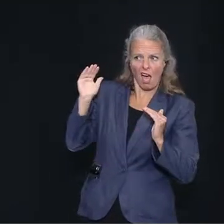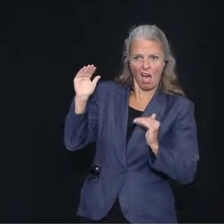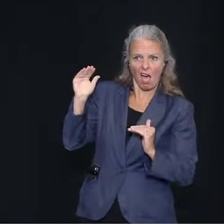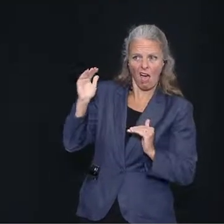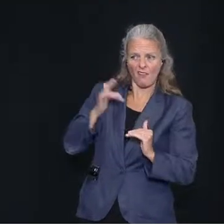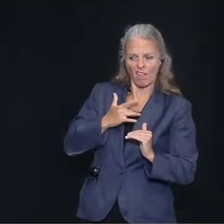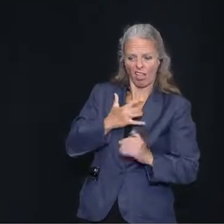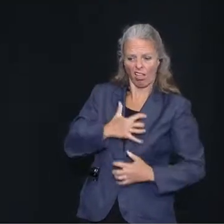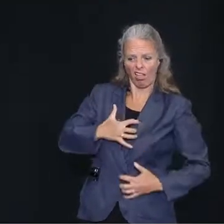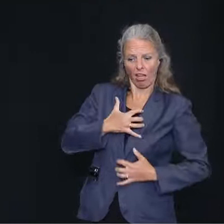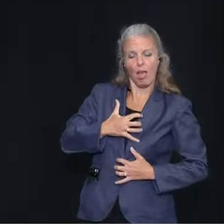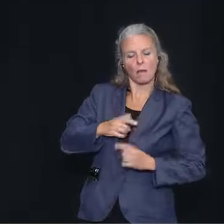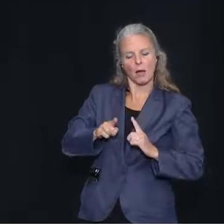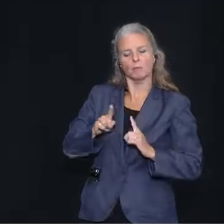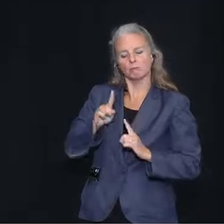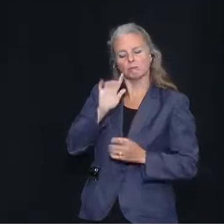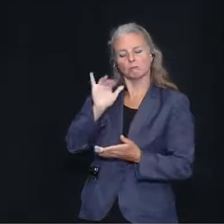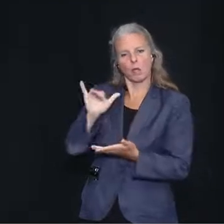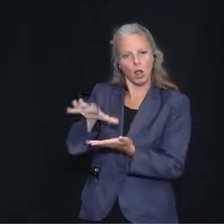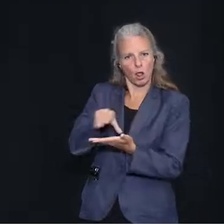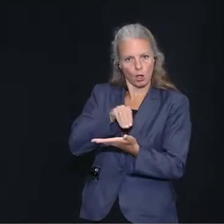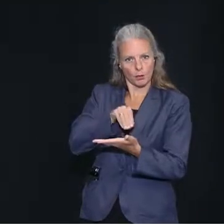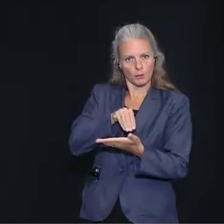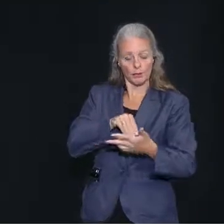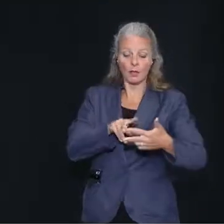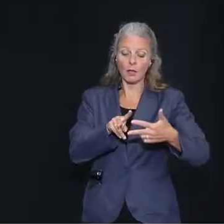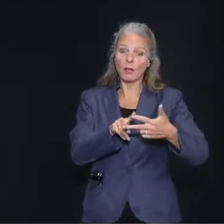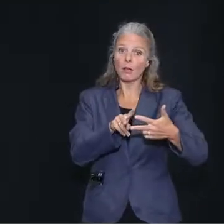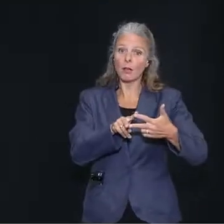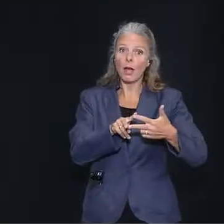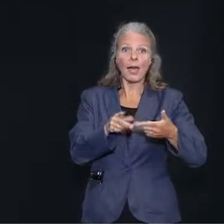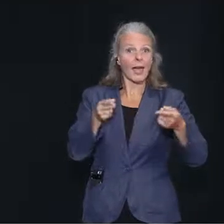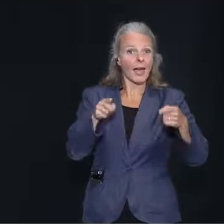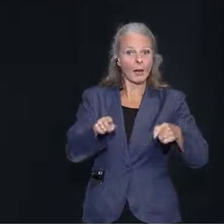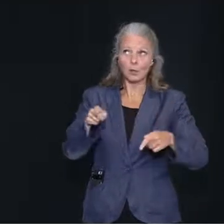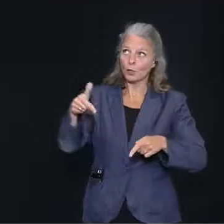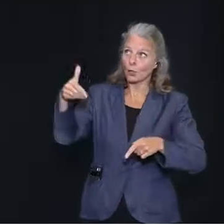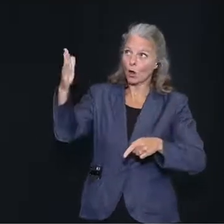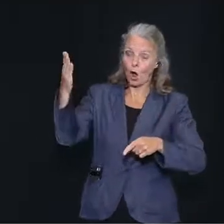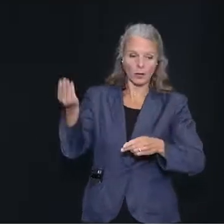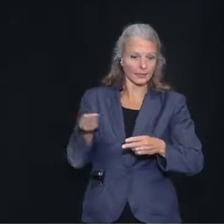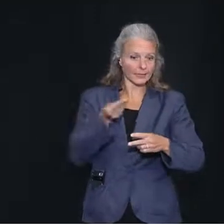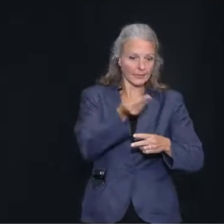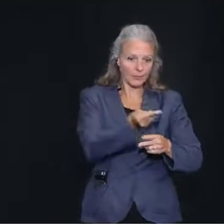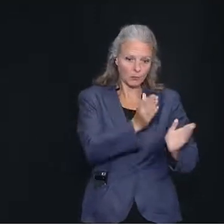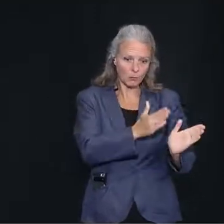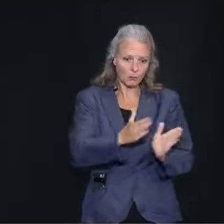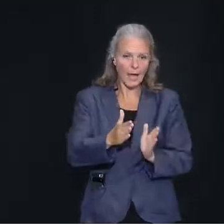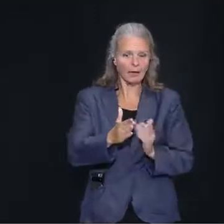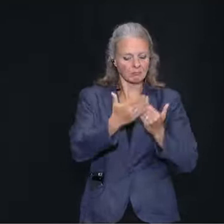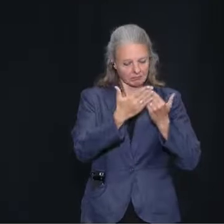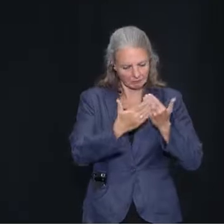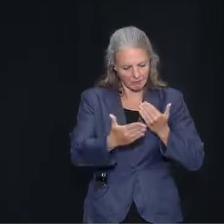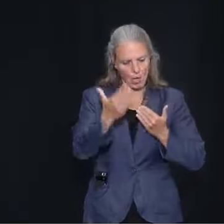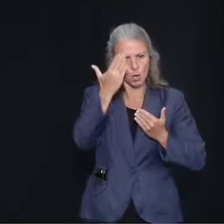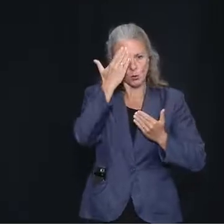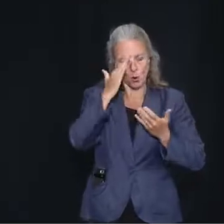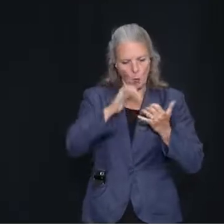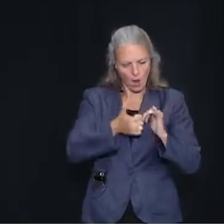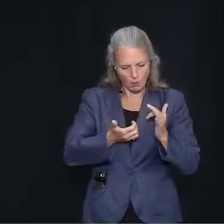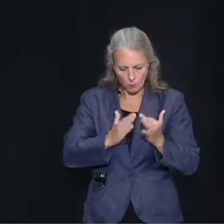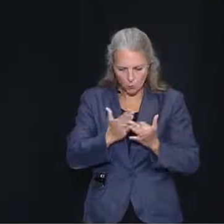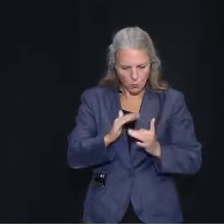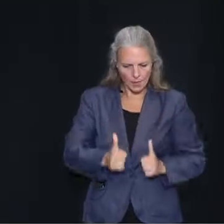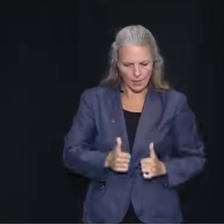Our Lady and Saint Kateri, received from God a plan for their lives, and without asking any